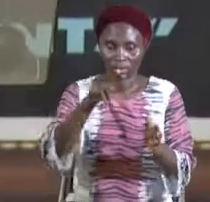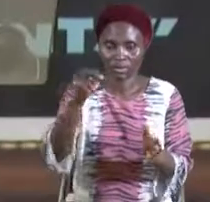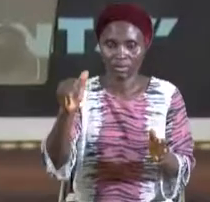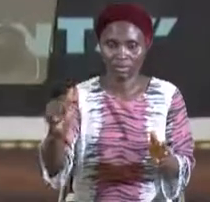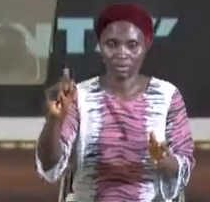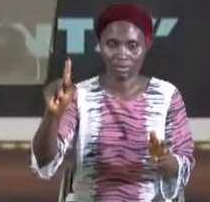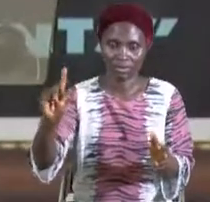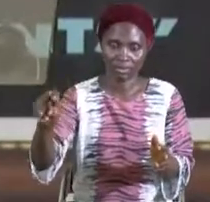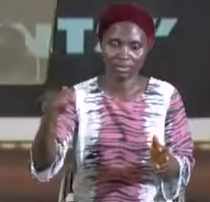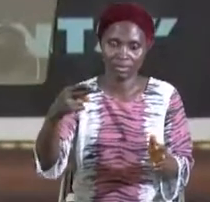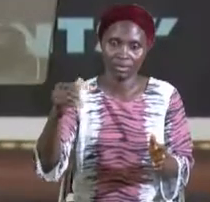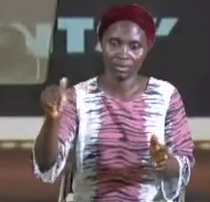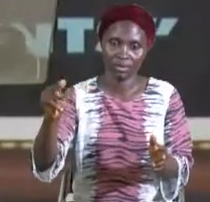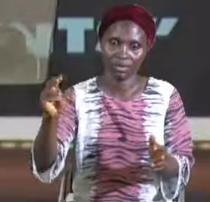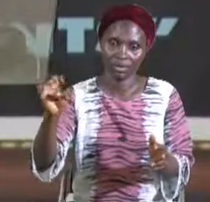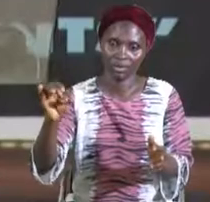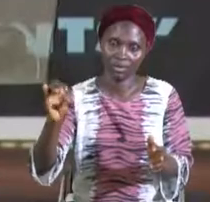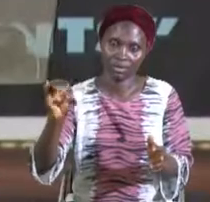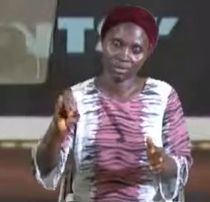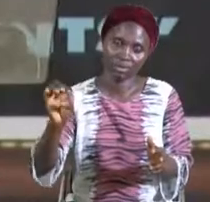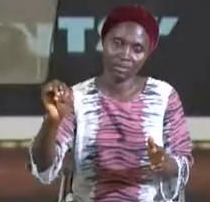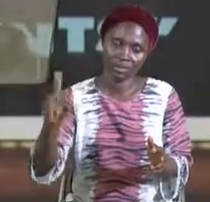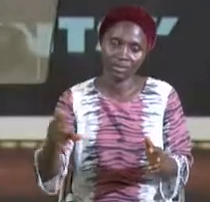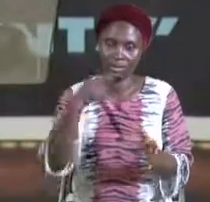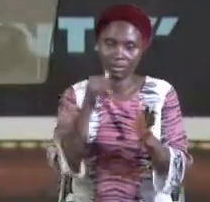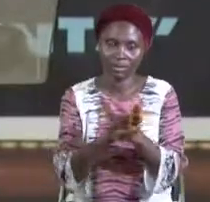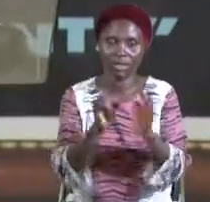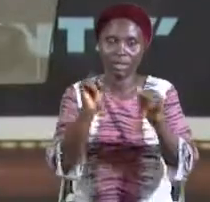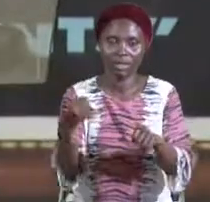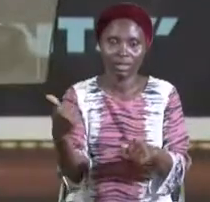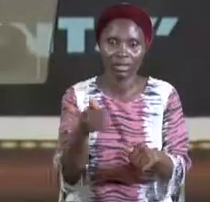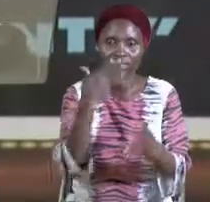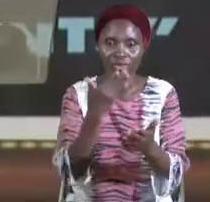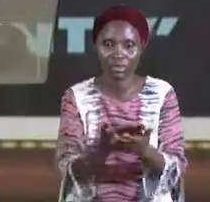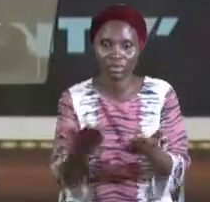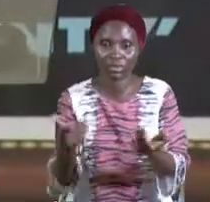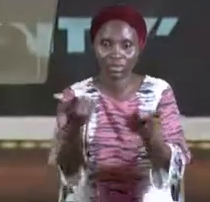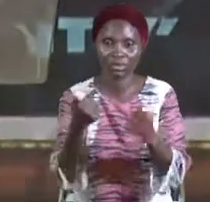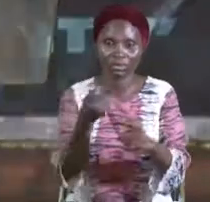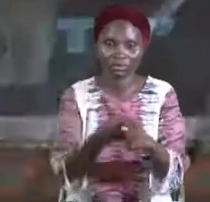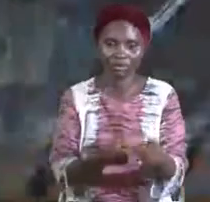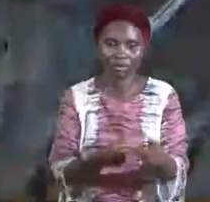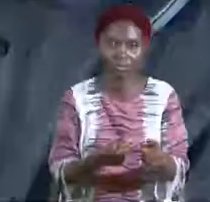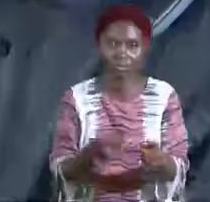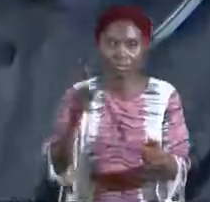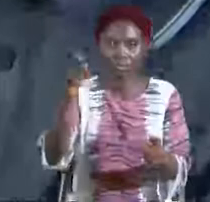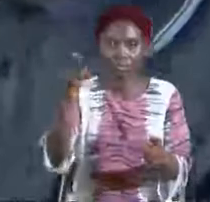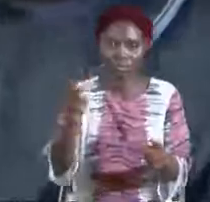viens voir. Et lorsqu'il est venu, et il a vu, il était convaincu. Ce soir, tu es